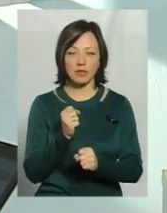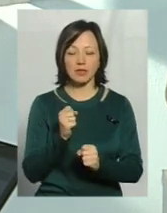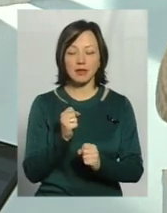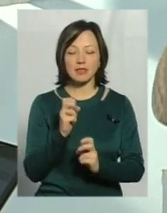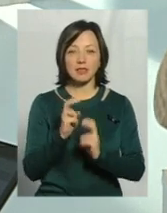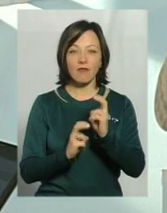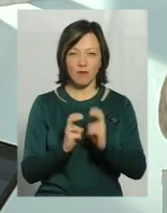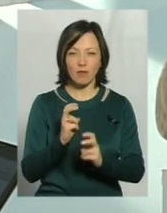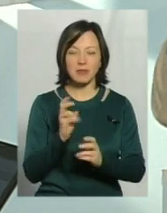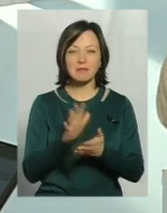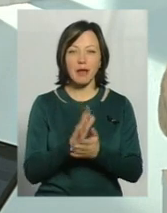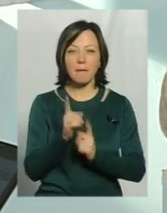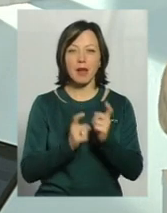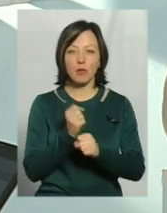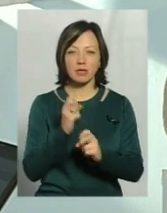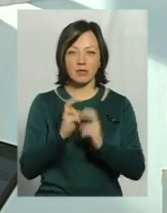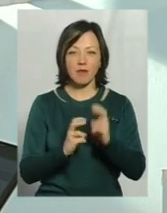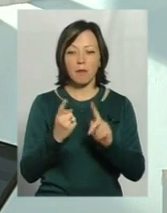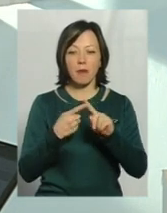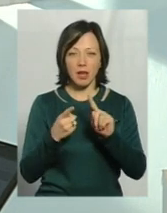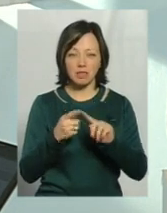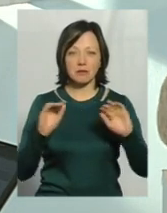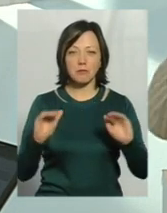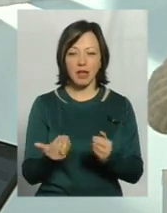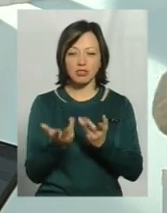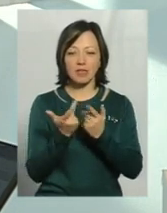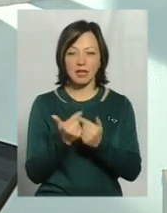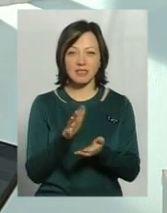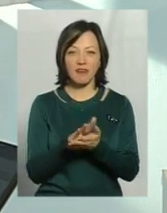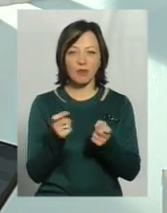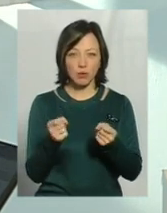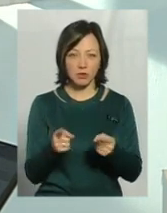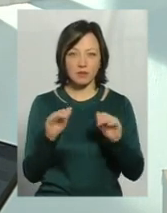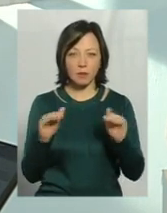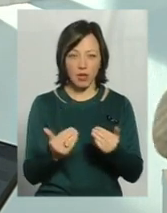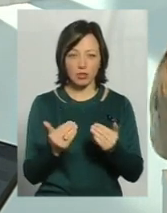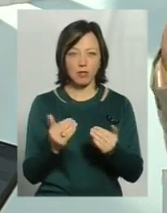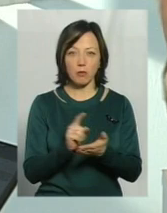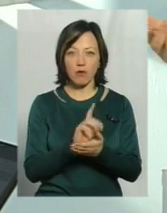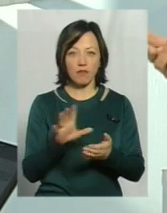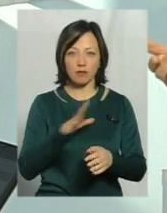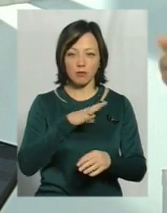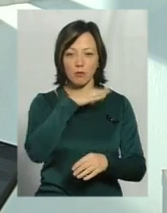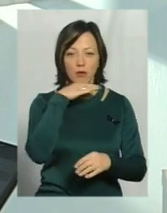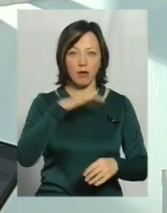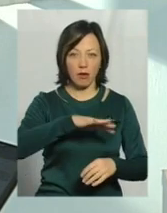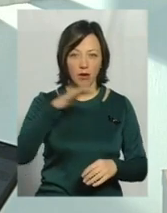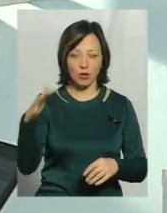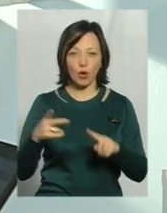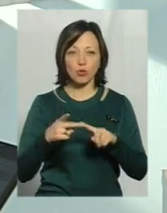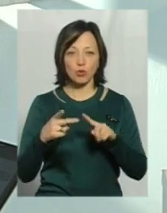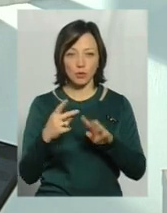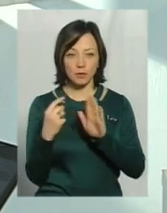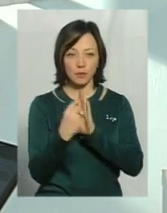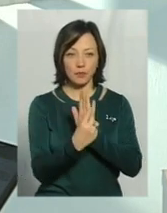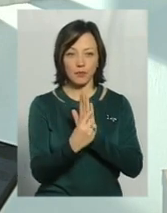першим рядком, там написано, зменшити кількість відходів. От, зменшити, тобто їх не повинно стільки бути. Другим рядком